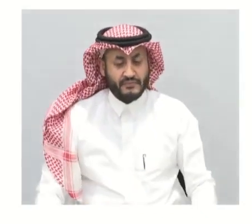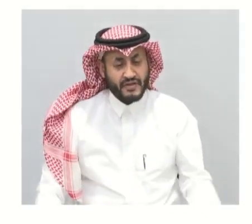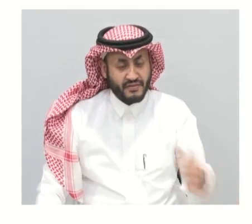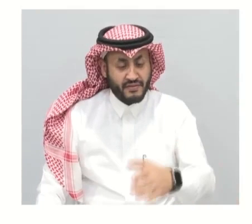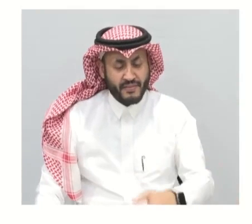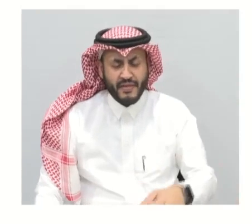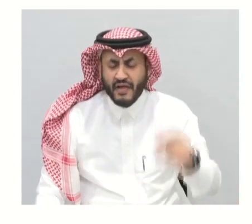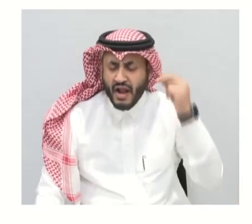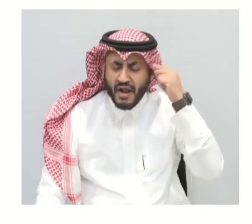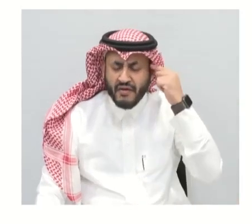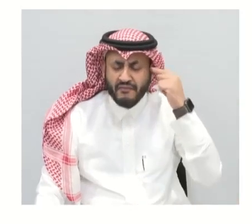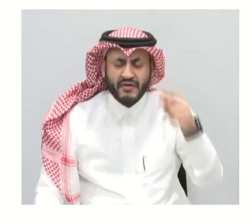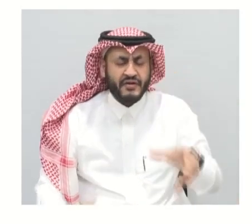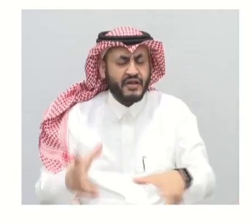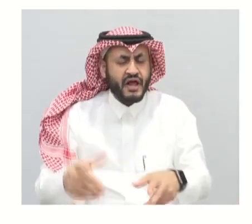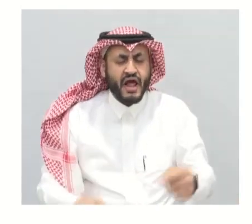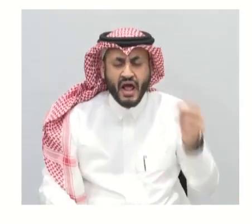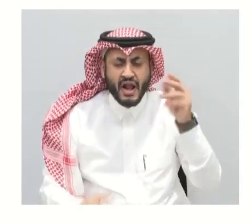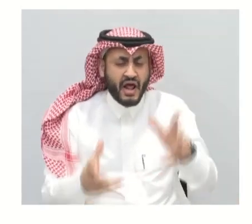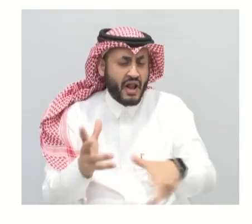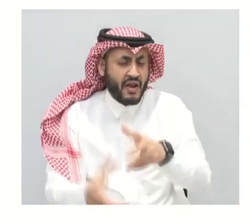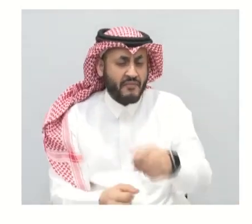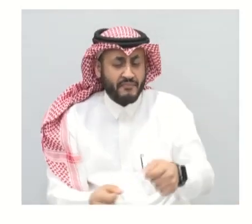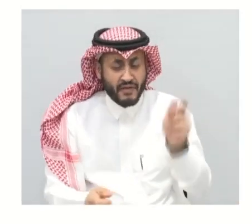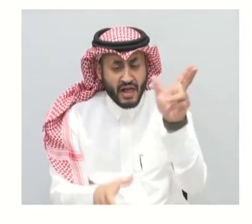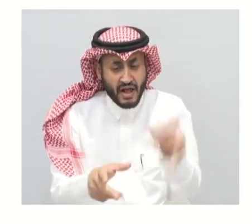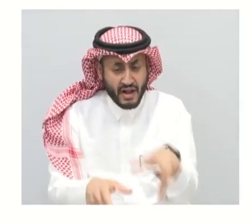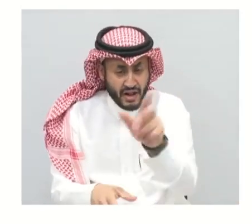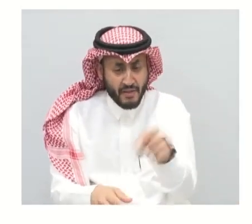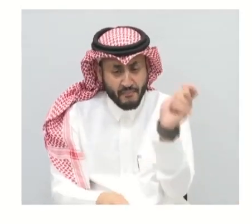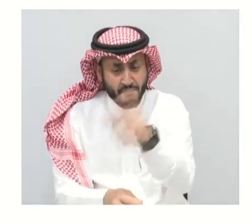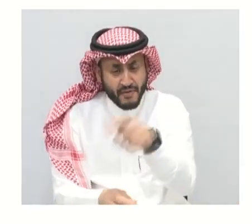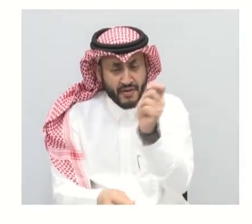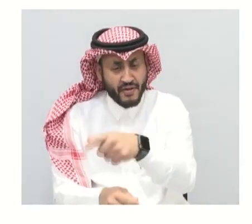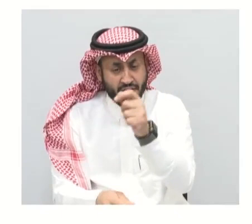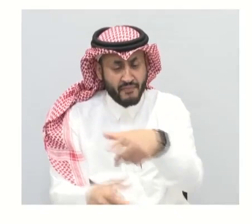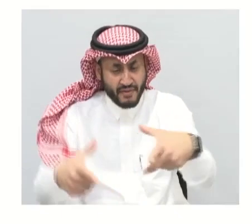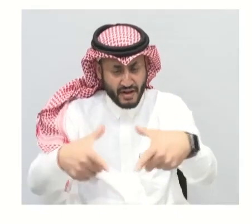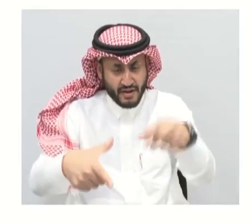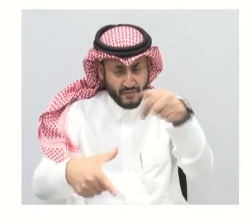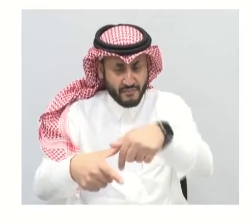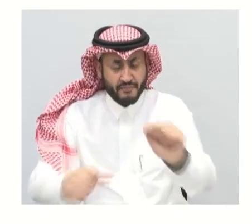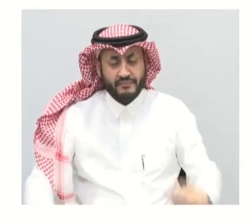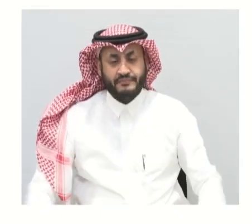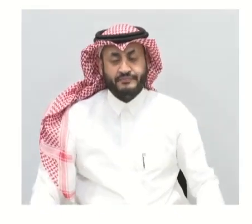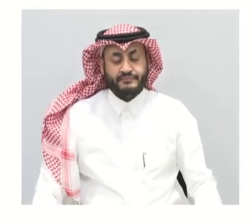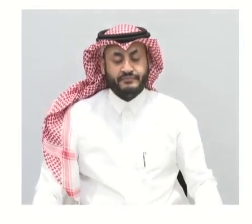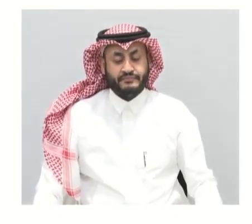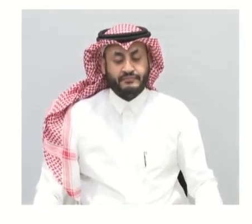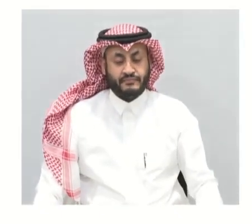استنتج عن طبيعه الناس الذين يطرحون نفاياتهم في هذه الحاويه